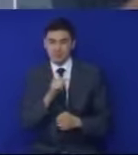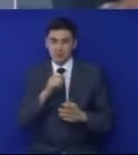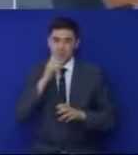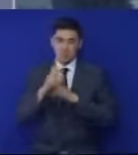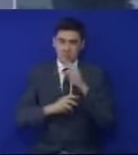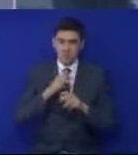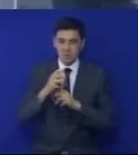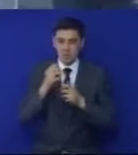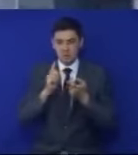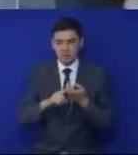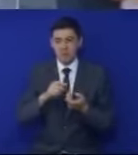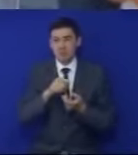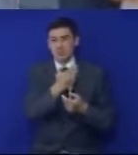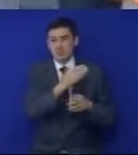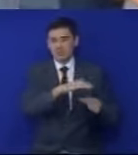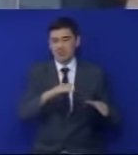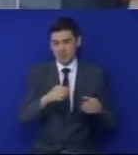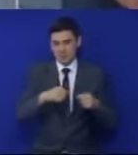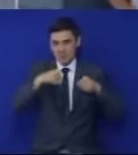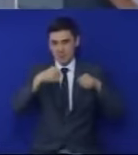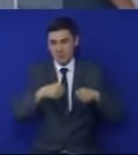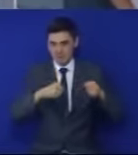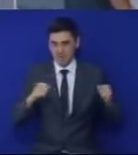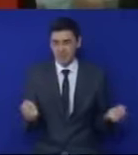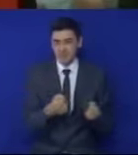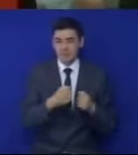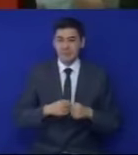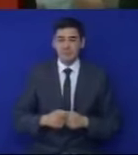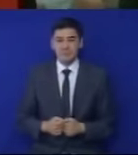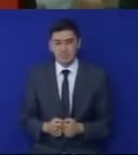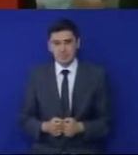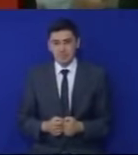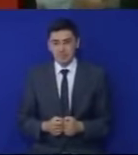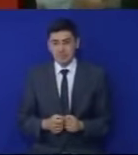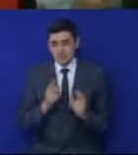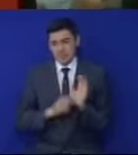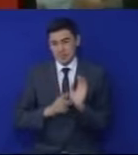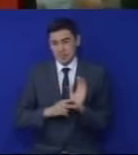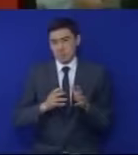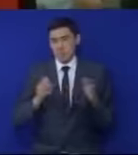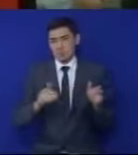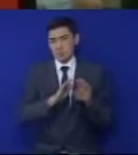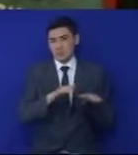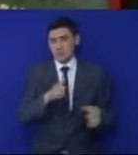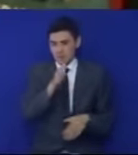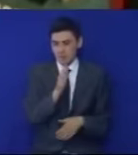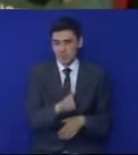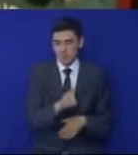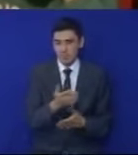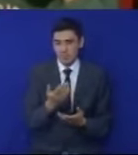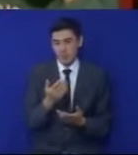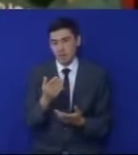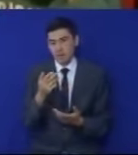бала құқын қорғау конвенциясы негізінде құрылған. Шараға 70-ке жуық жеткіншек қатысты. Оларға